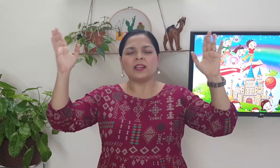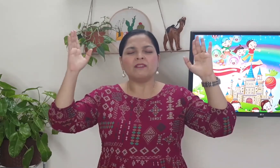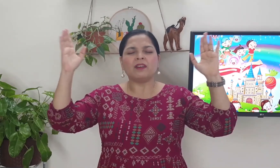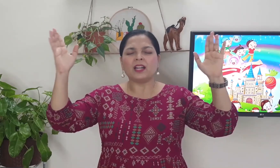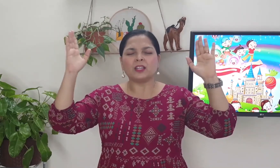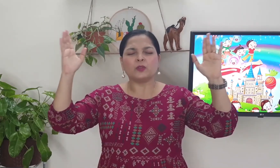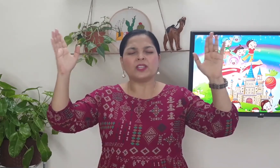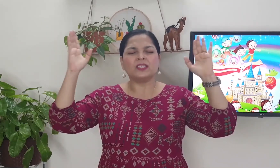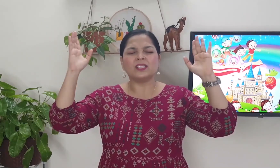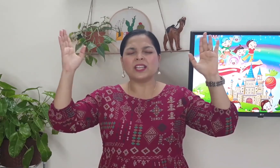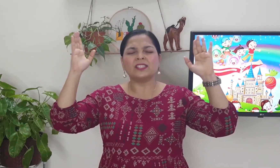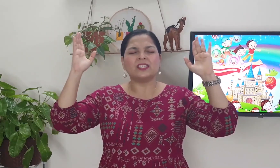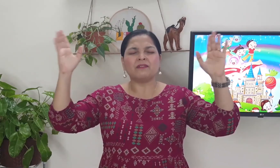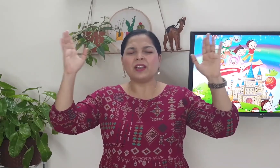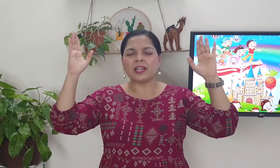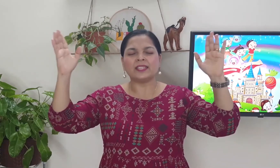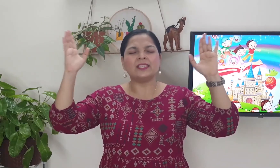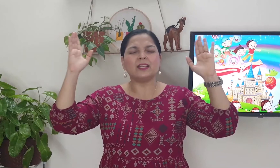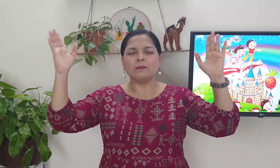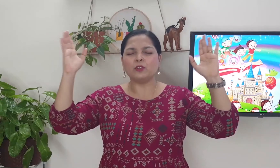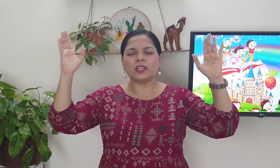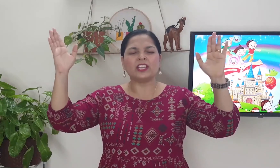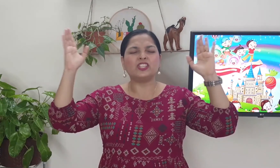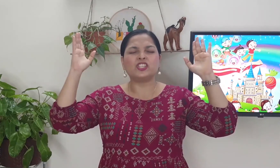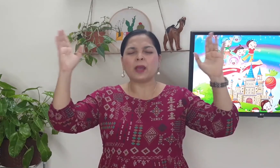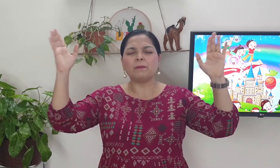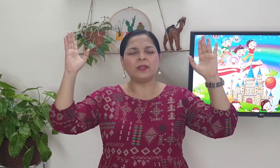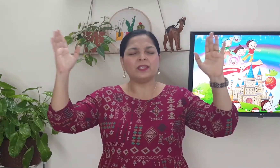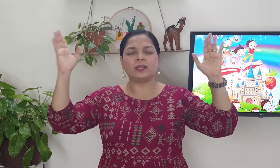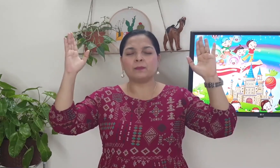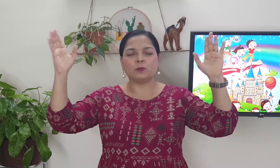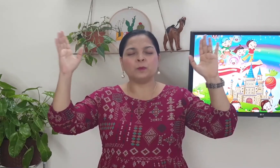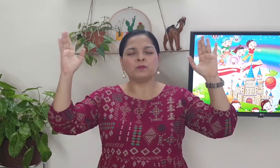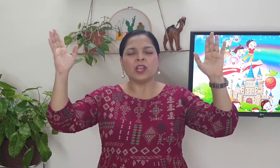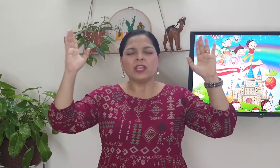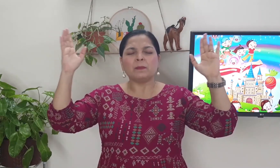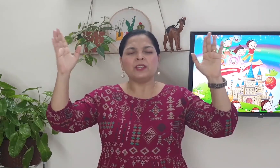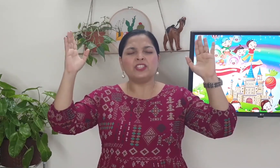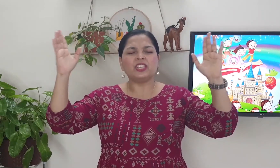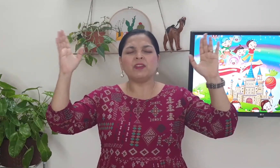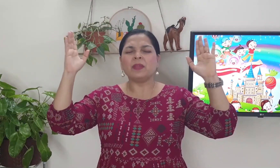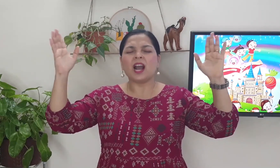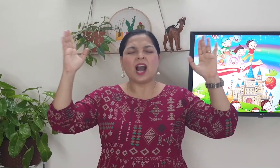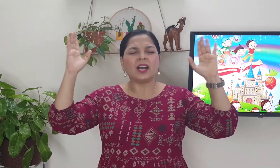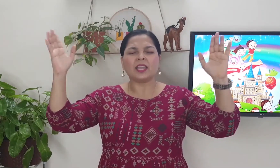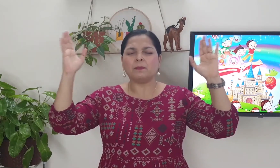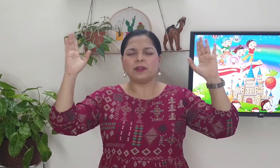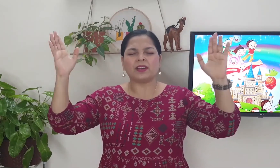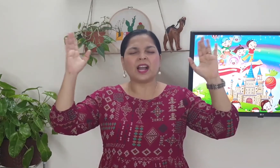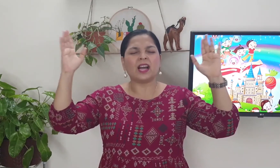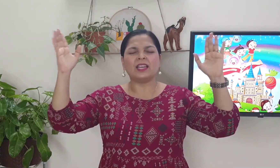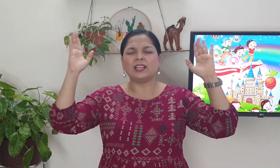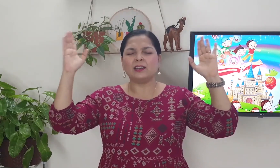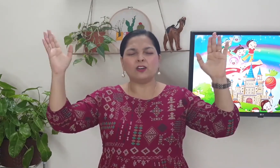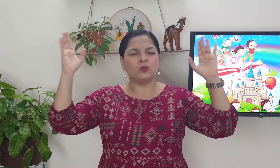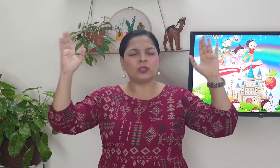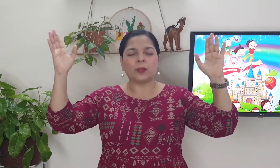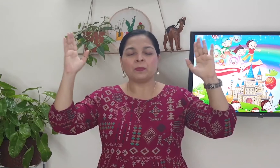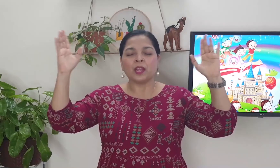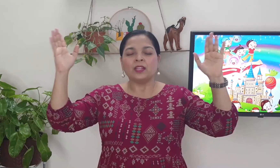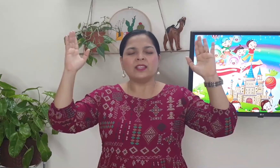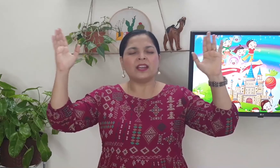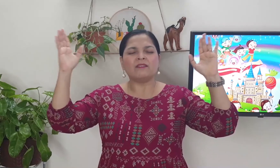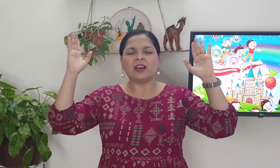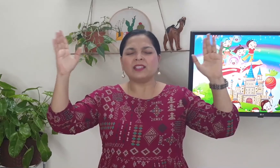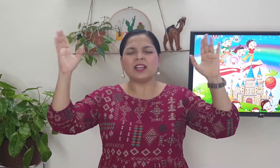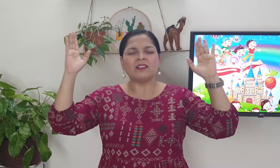पिता परमेश्वर, ते सफल आहे, ते समृद्ध आहे, ते चॅम्पियन आहे, ते आपल्या जीवनामध्ये पुढे वाढत आहे पिता परमेश्वर.